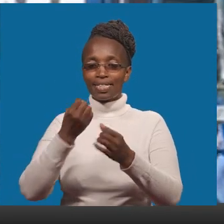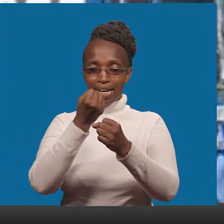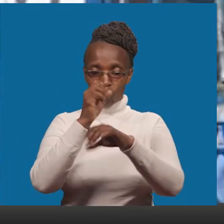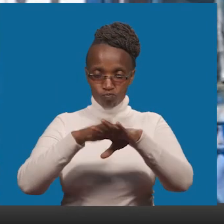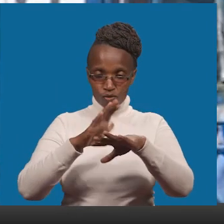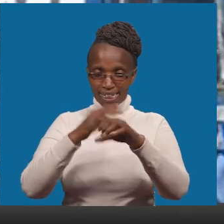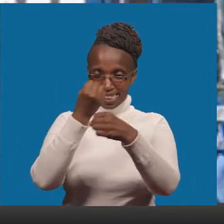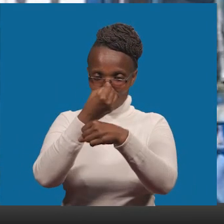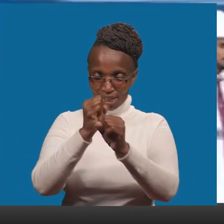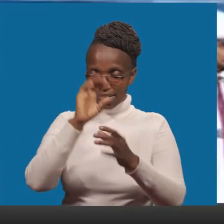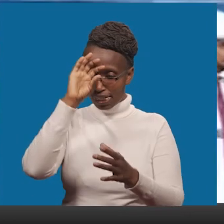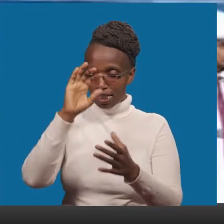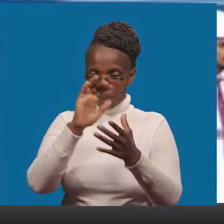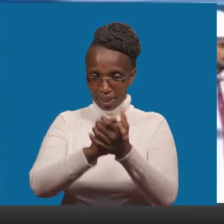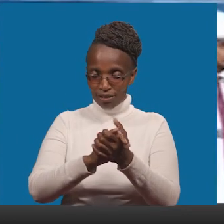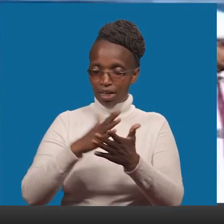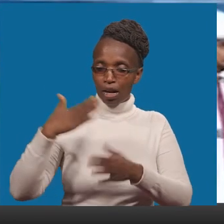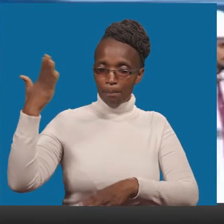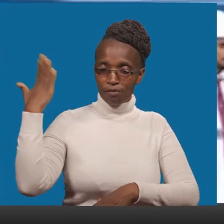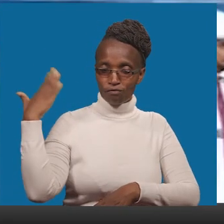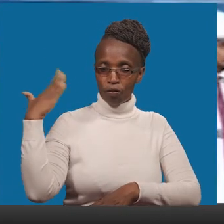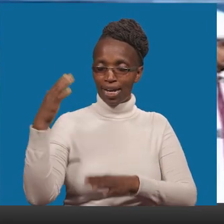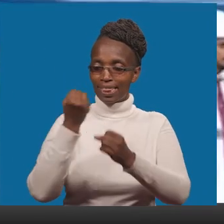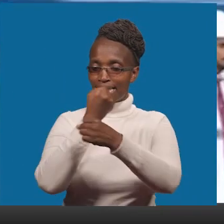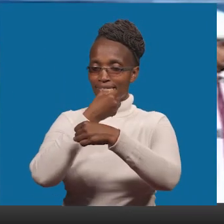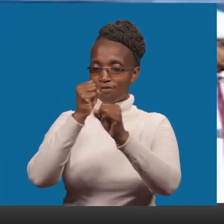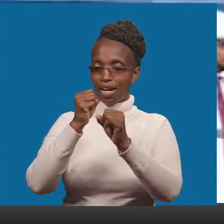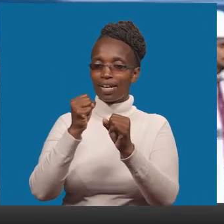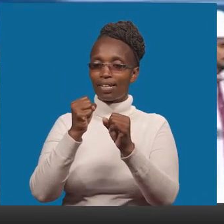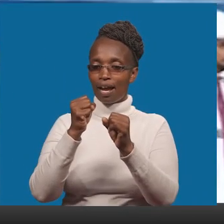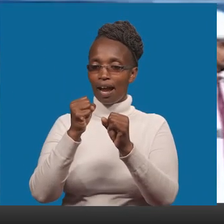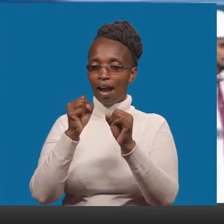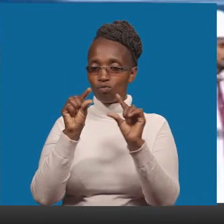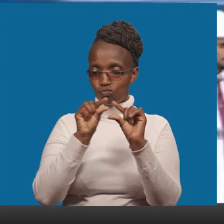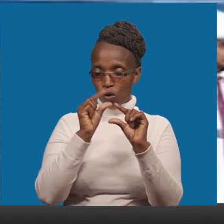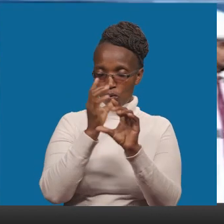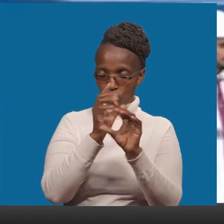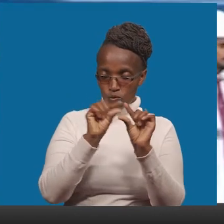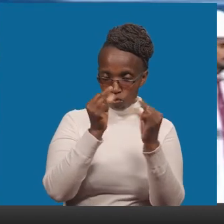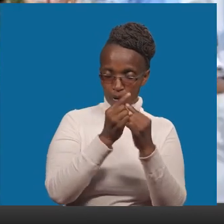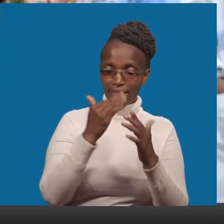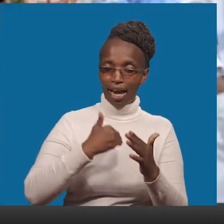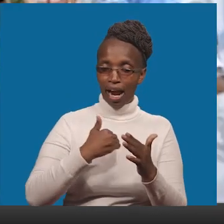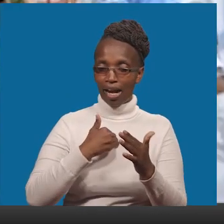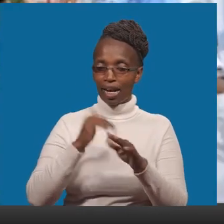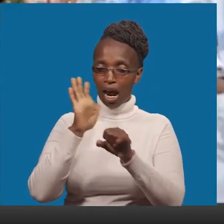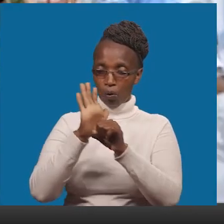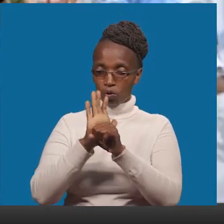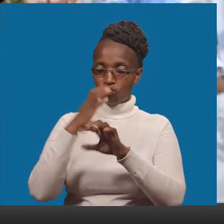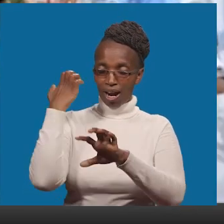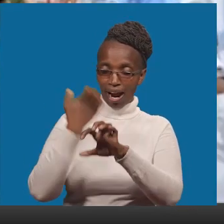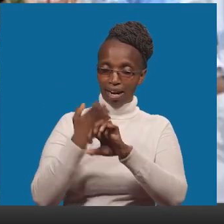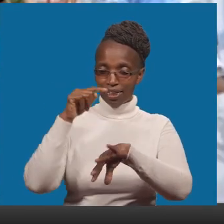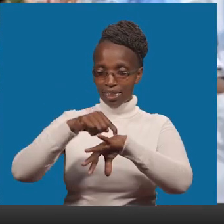ikiaminika awali wawekezaji walikuwa wanakabiliwa na wakati mgumu, kwani inaaminika kuna watu